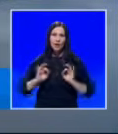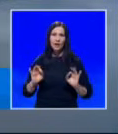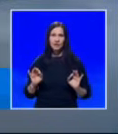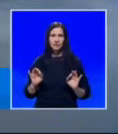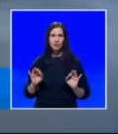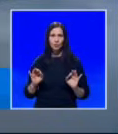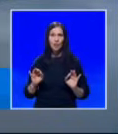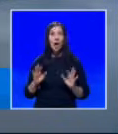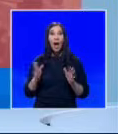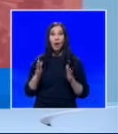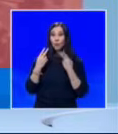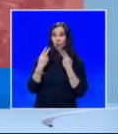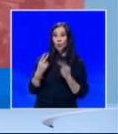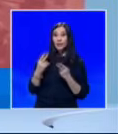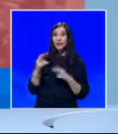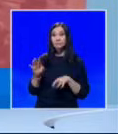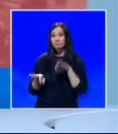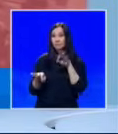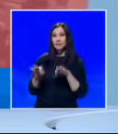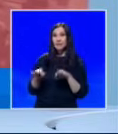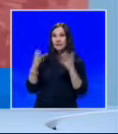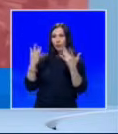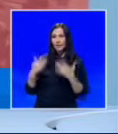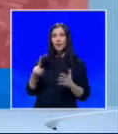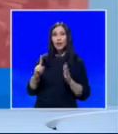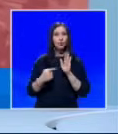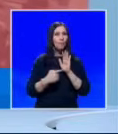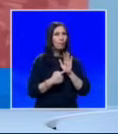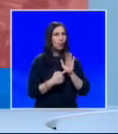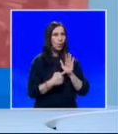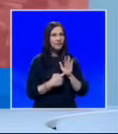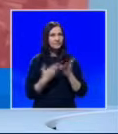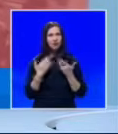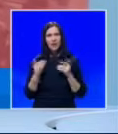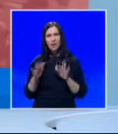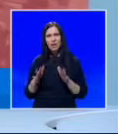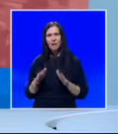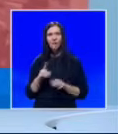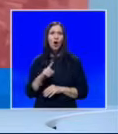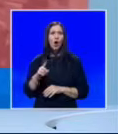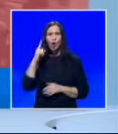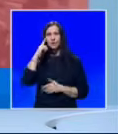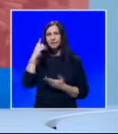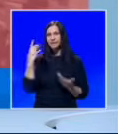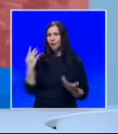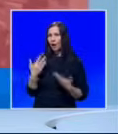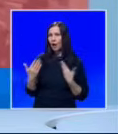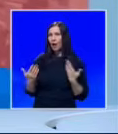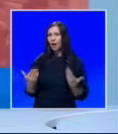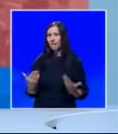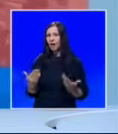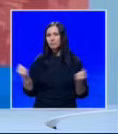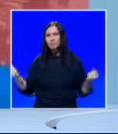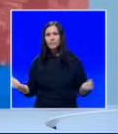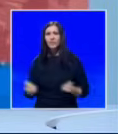че ако погледнем електоралните данни, които показват, че няма някаква, кой знае